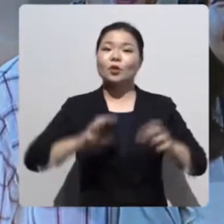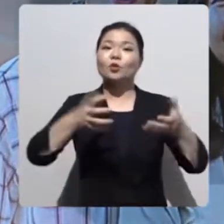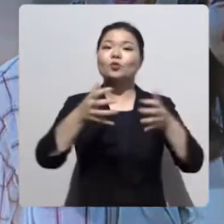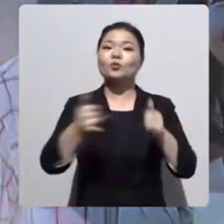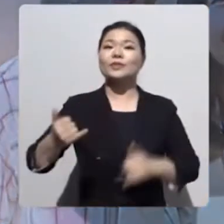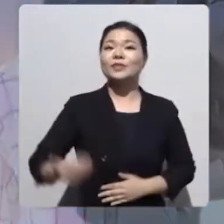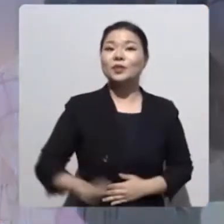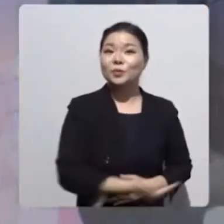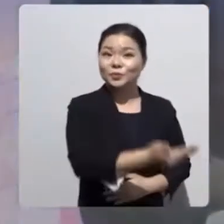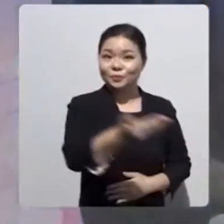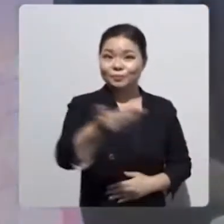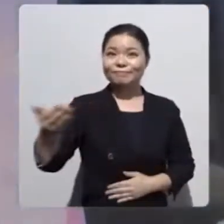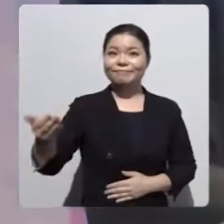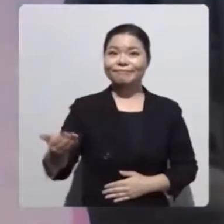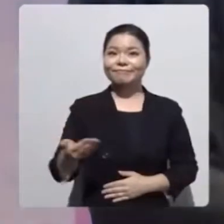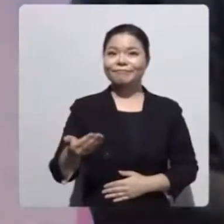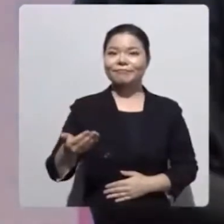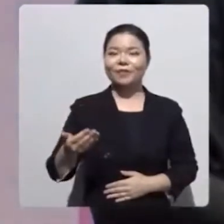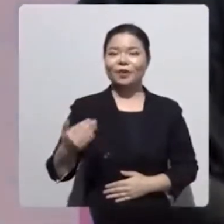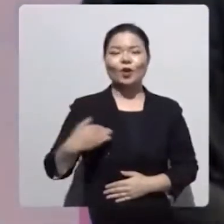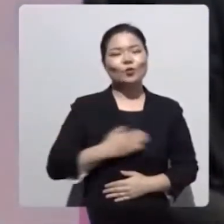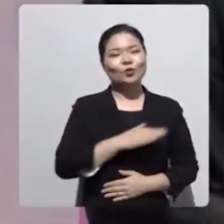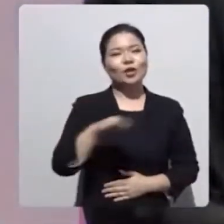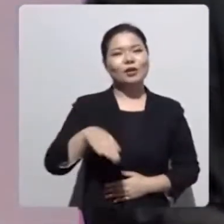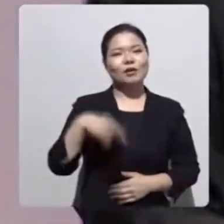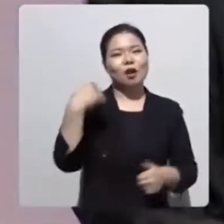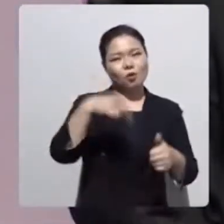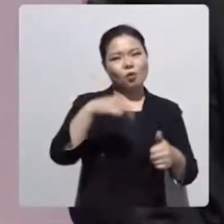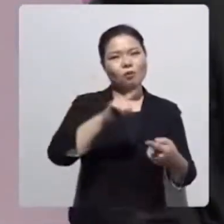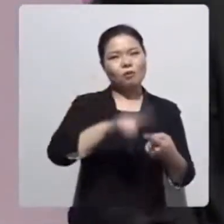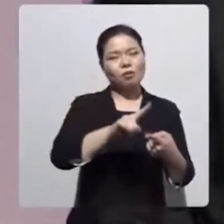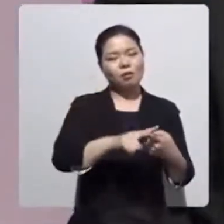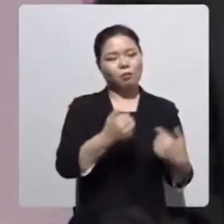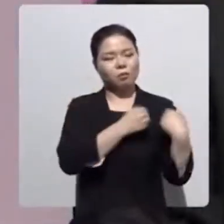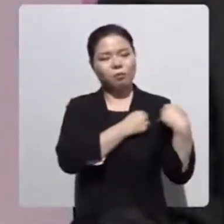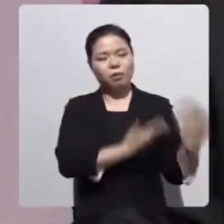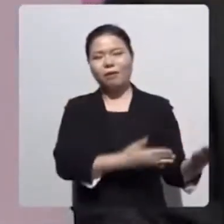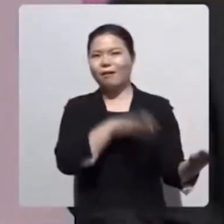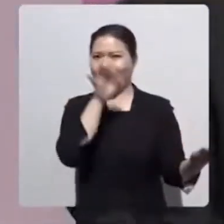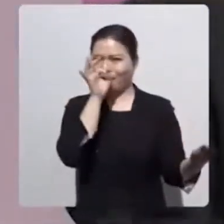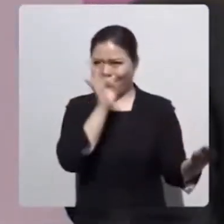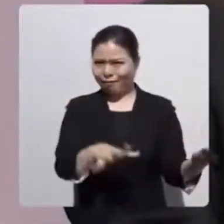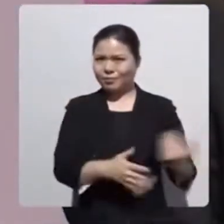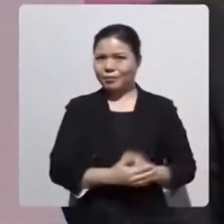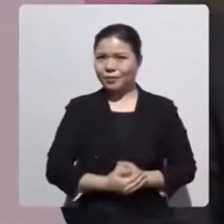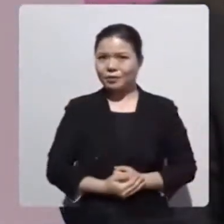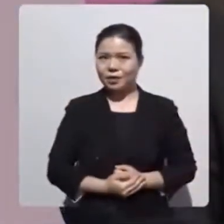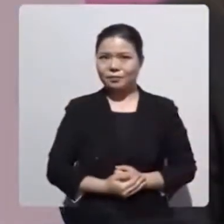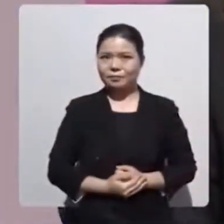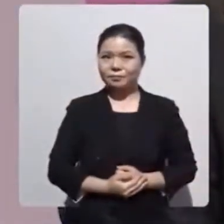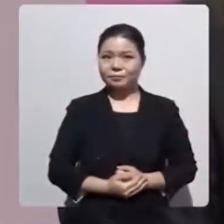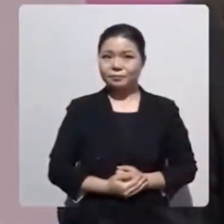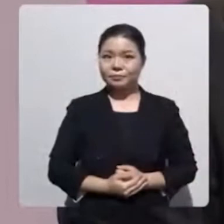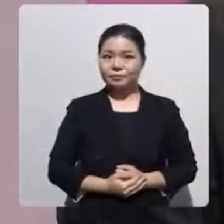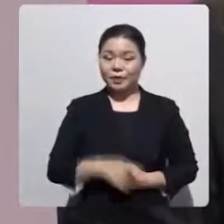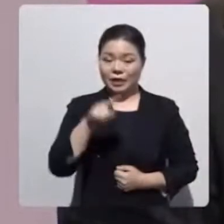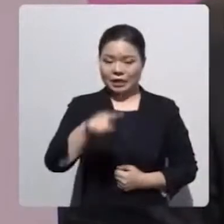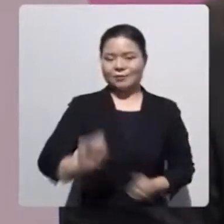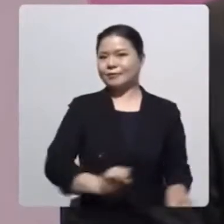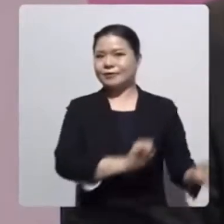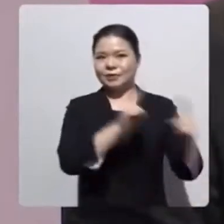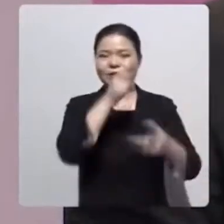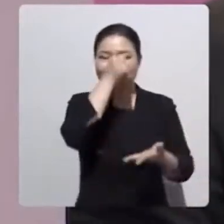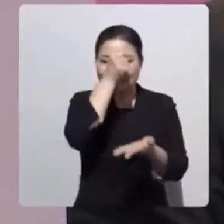여러분, 우리의 교육 이대로 두어서는 안 됩니다. 무너진 공교육을